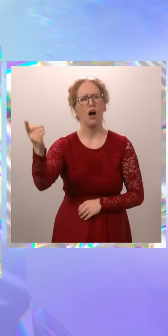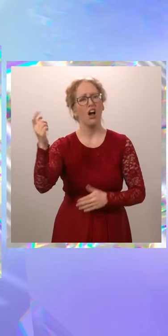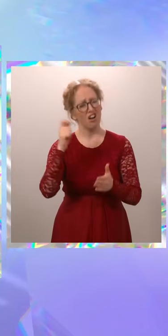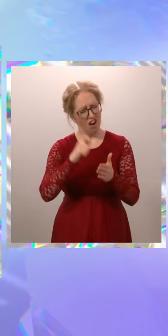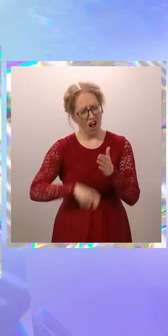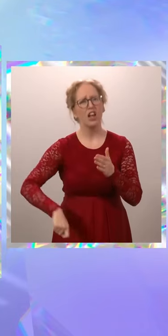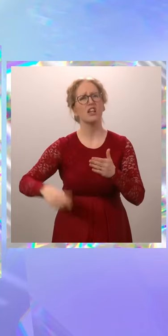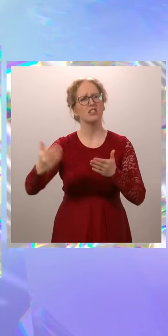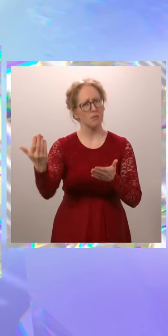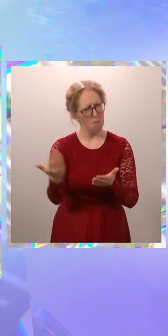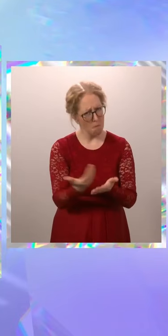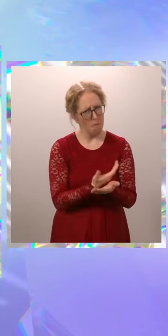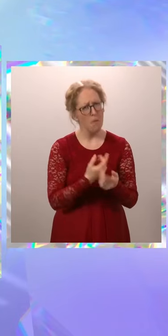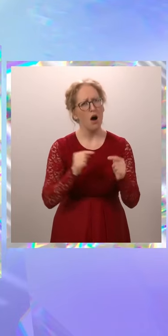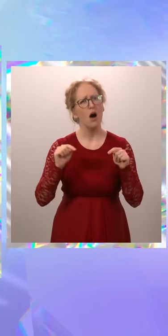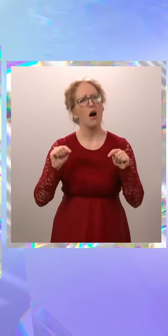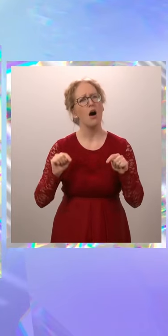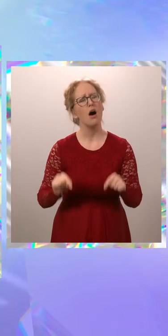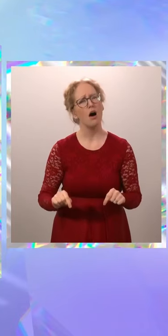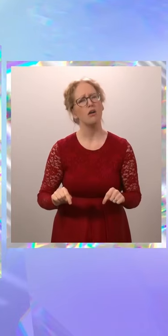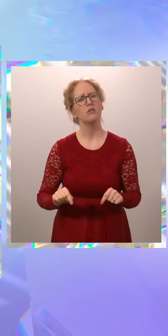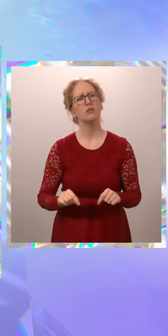heille kallis on maa.